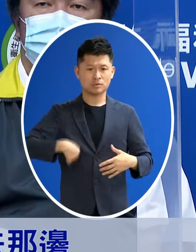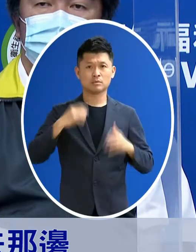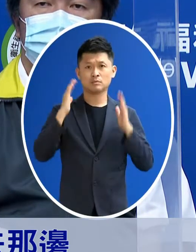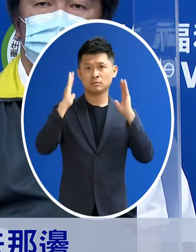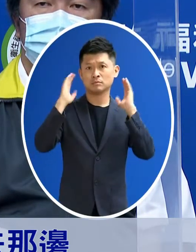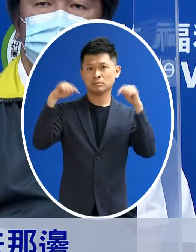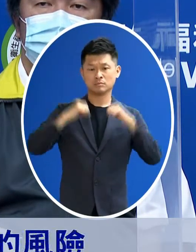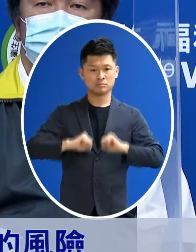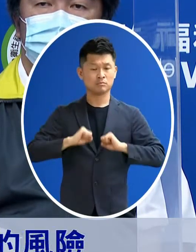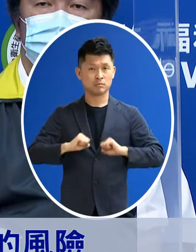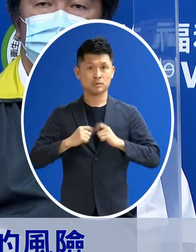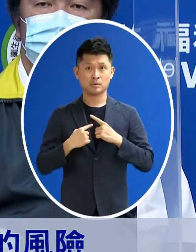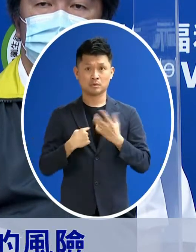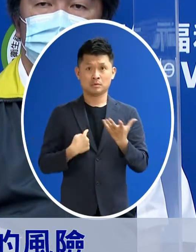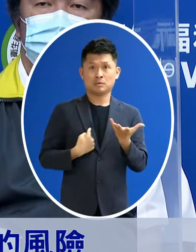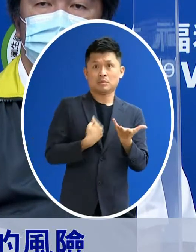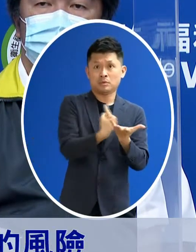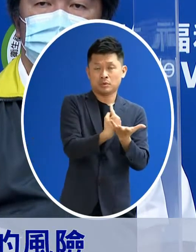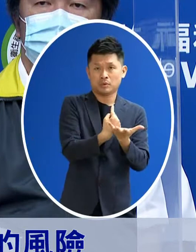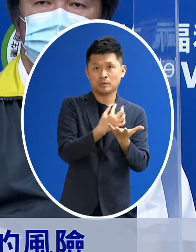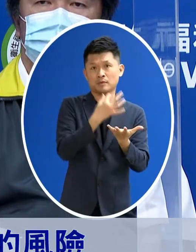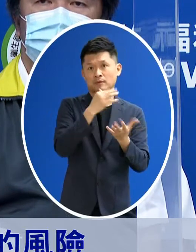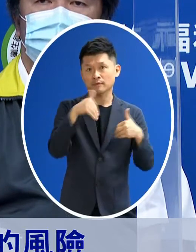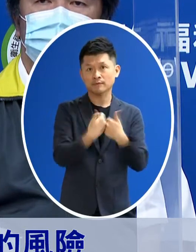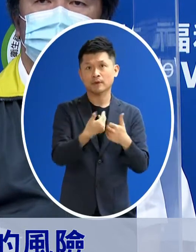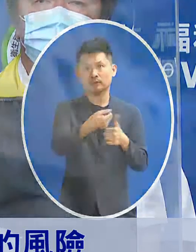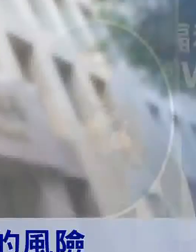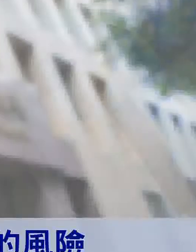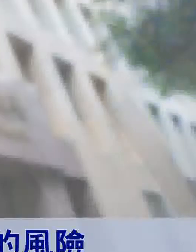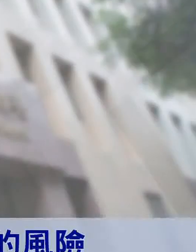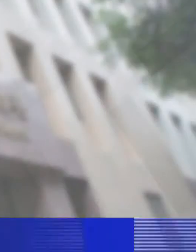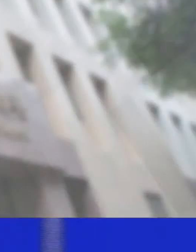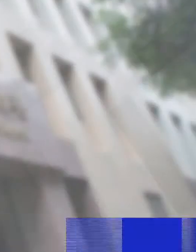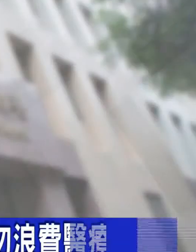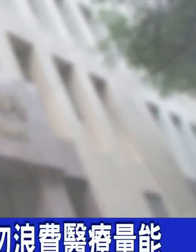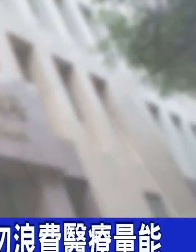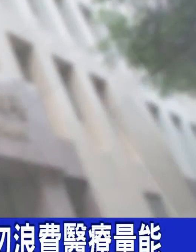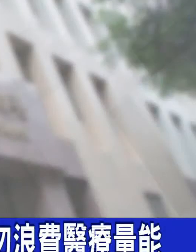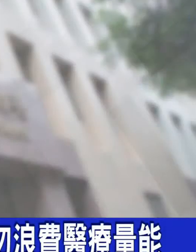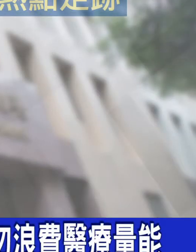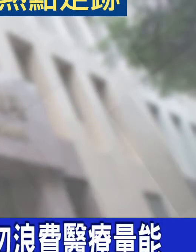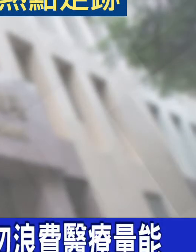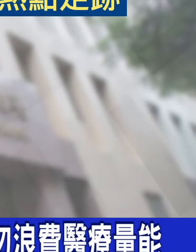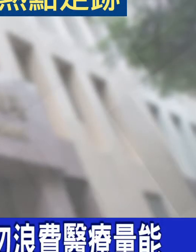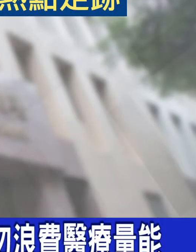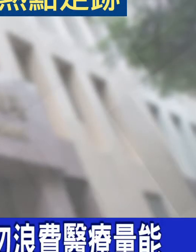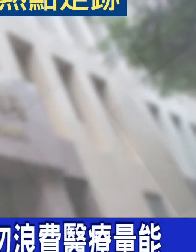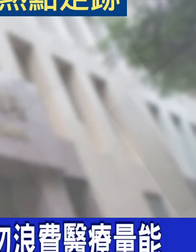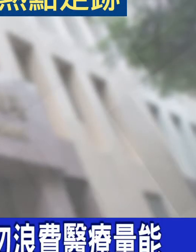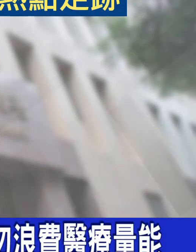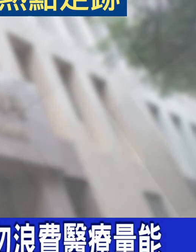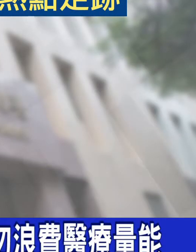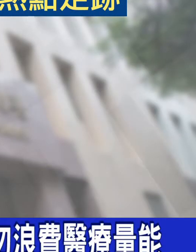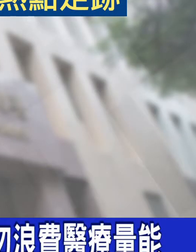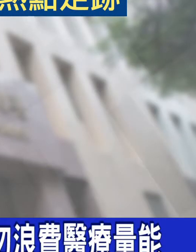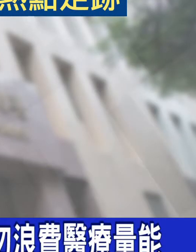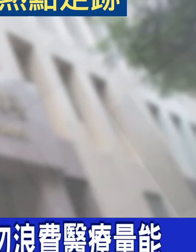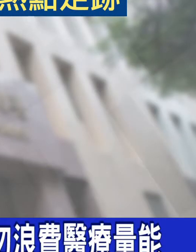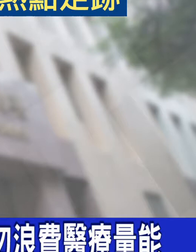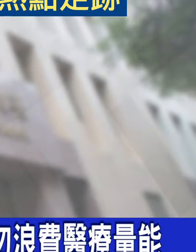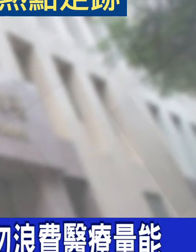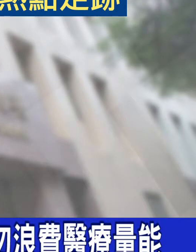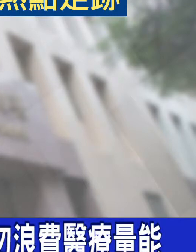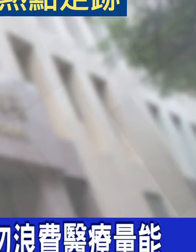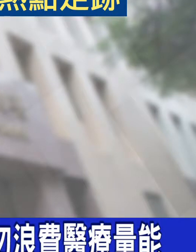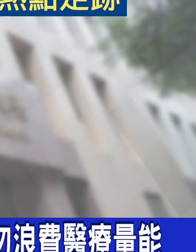去那边，也许会有增加自己染疫的风险。 指挥中心最新公布，会把确诊者的疫调结果交叉比对，整合